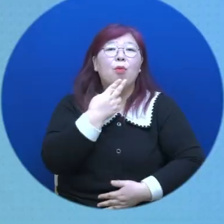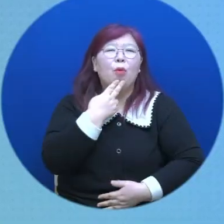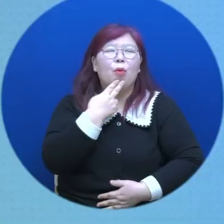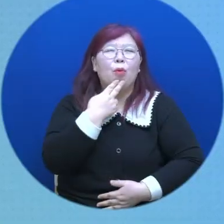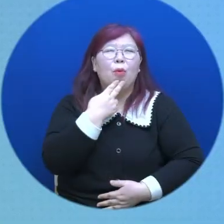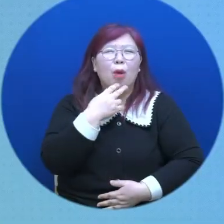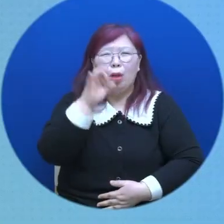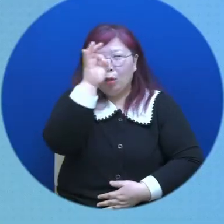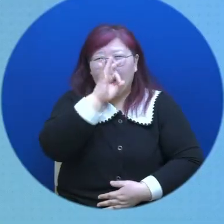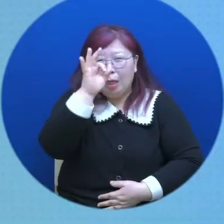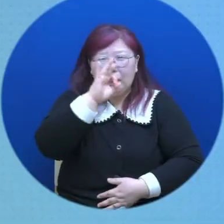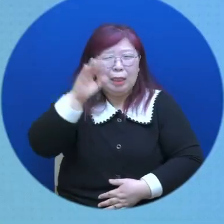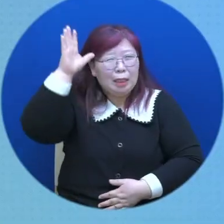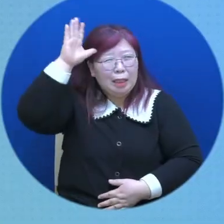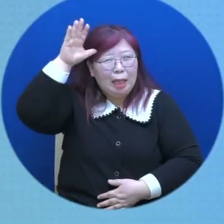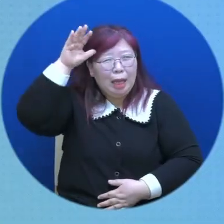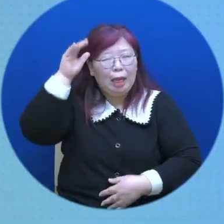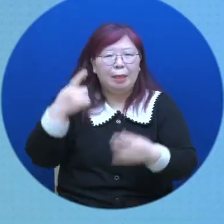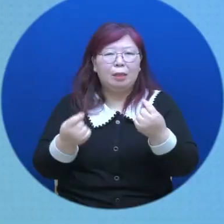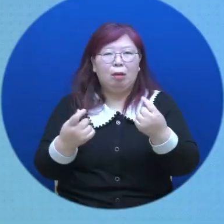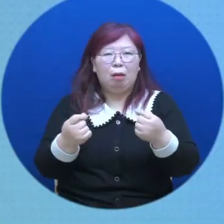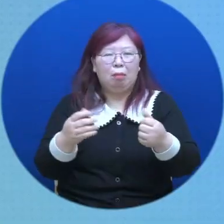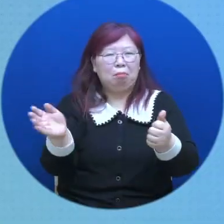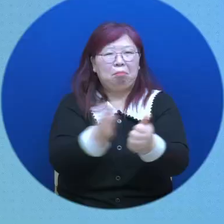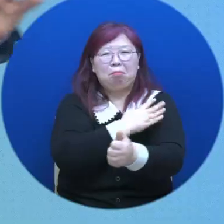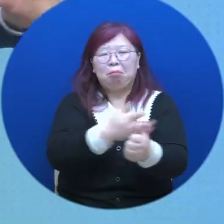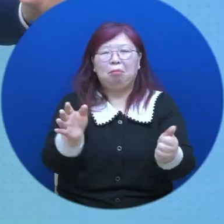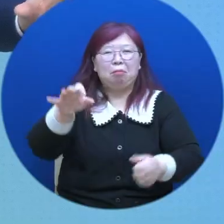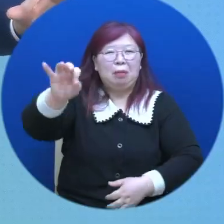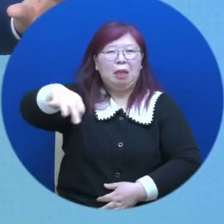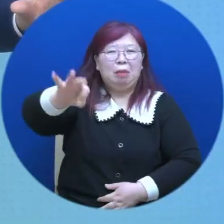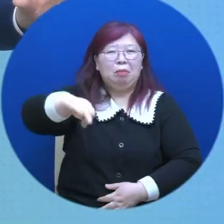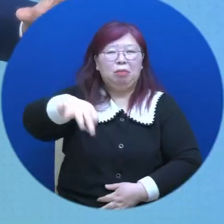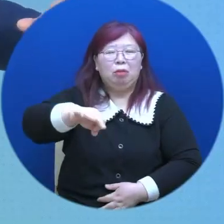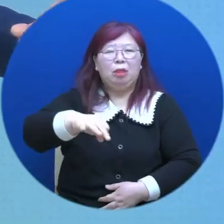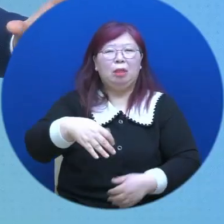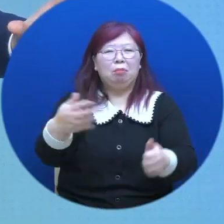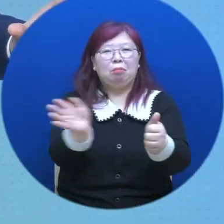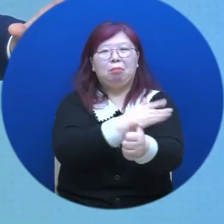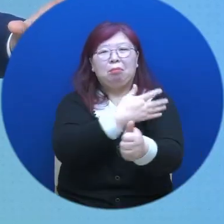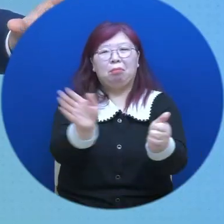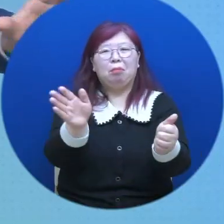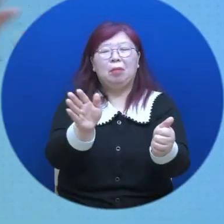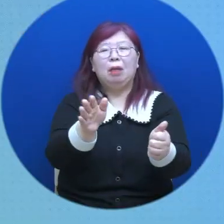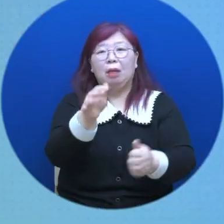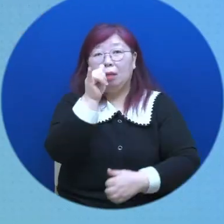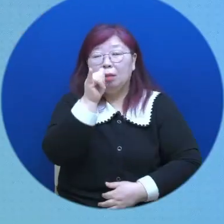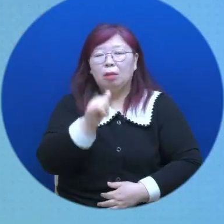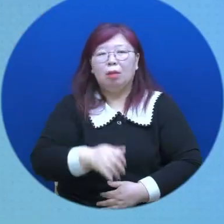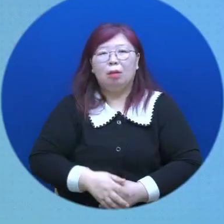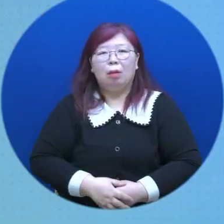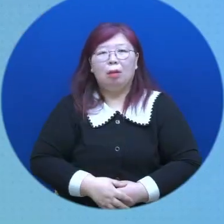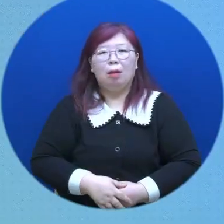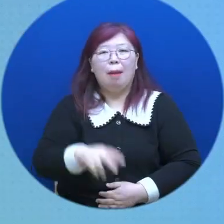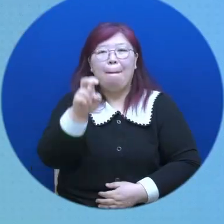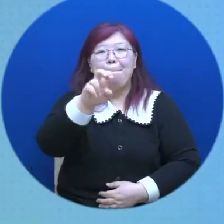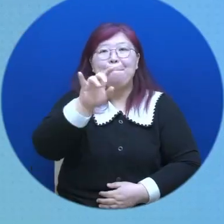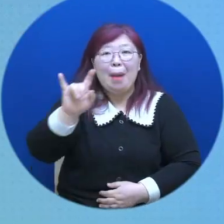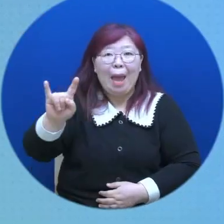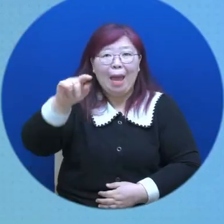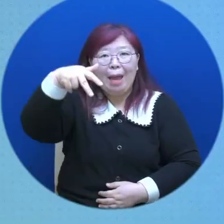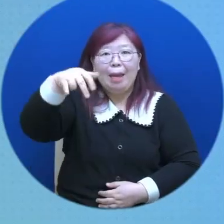개돼지 취급을 했다, 이런 뜻을 갖고 있어요. 매질하다 이렇게 말을 해요. 여기서 매라고 하는